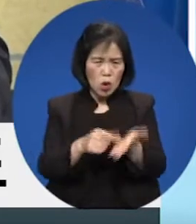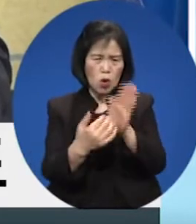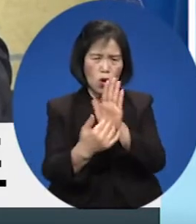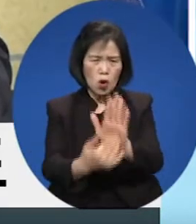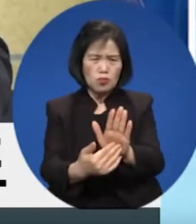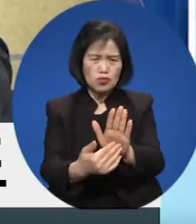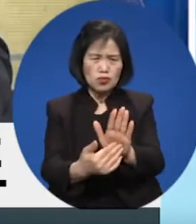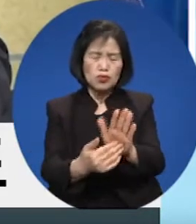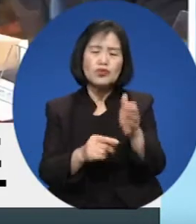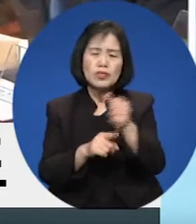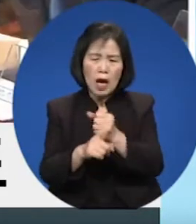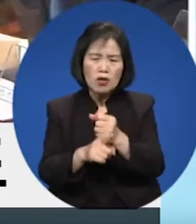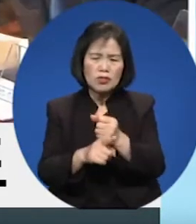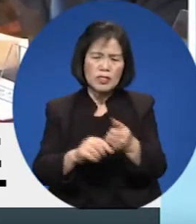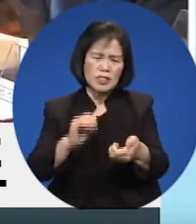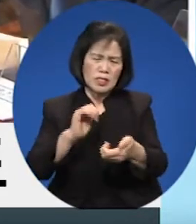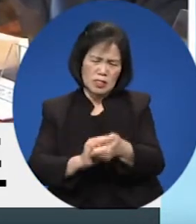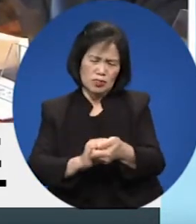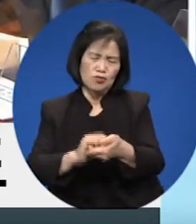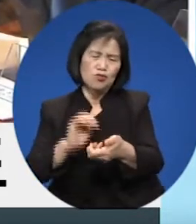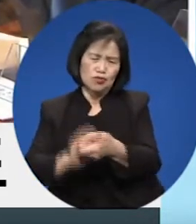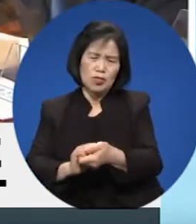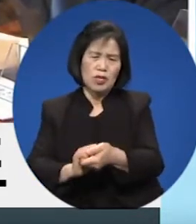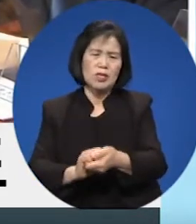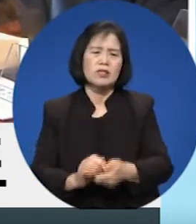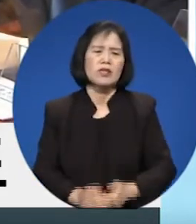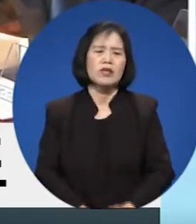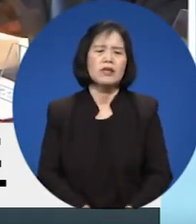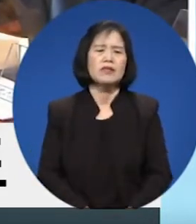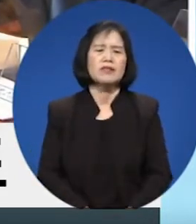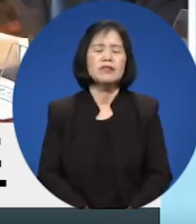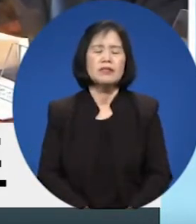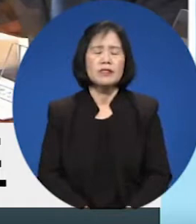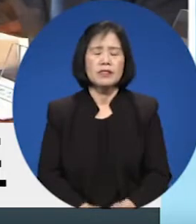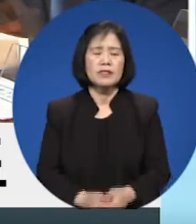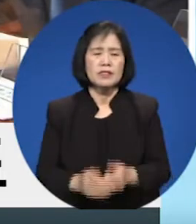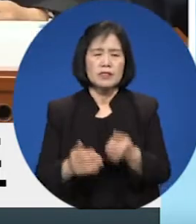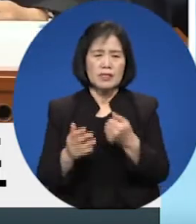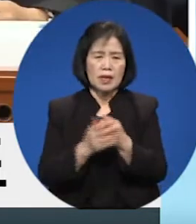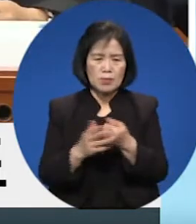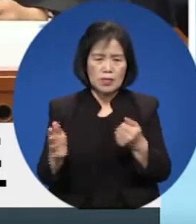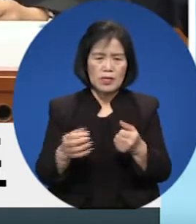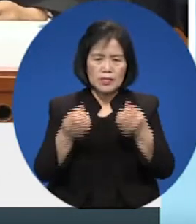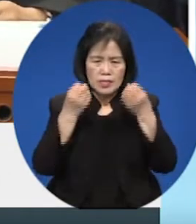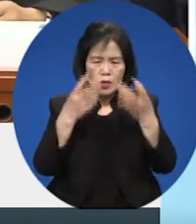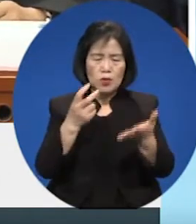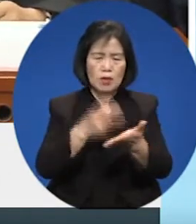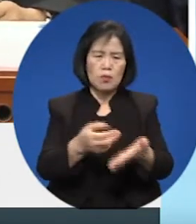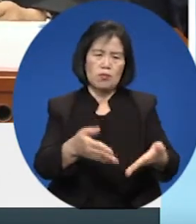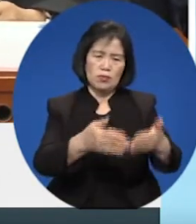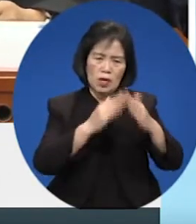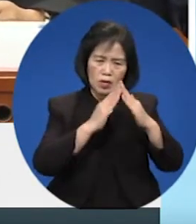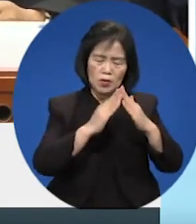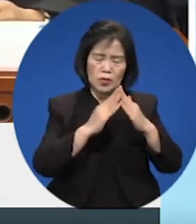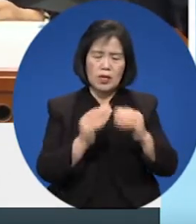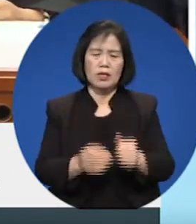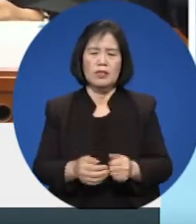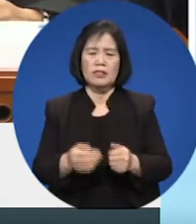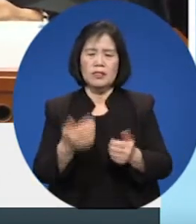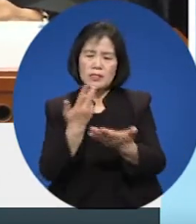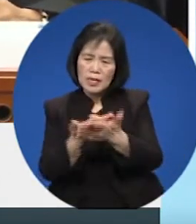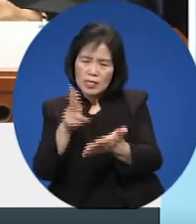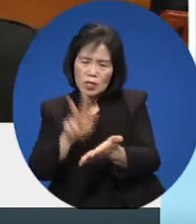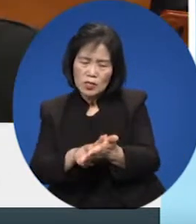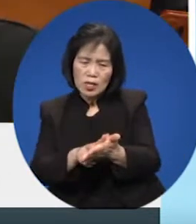운영할 필요가 있다 지금 있다곤 하지만 사실 그런 측면에서는 새롭게 입법을 한 되거나 개정되는 어떤